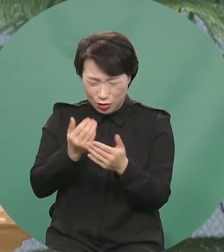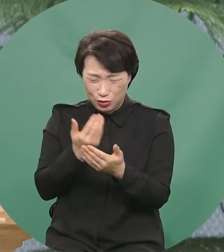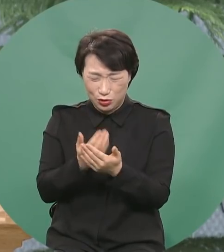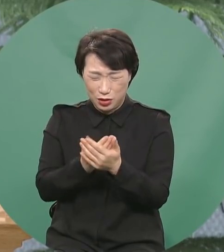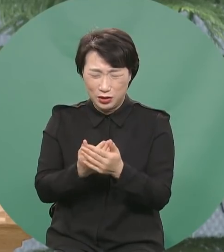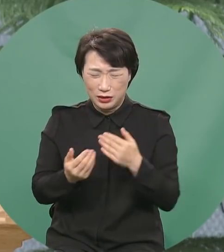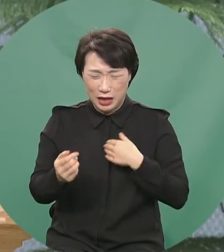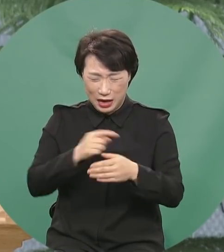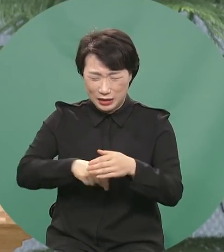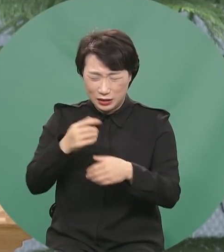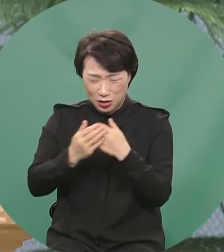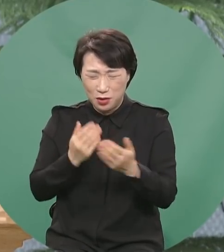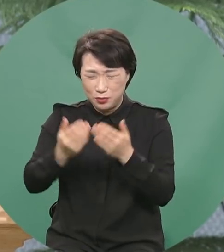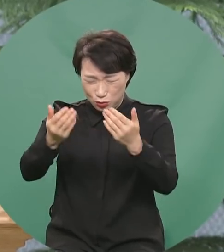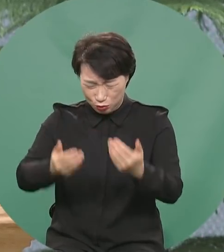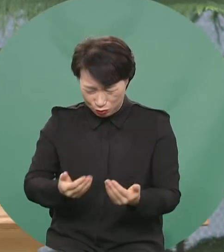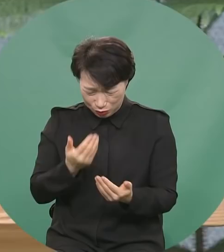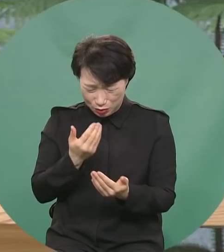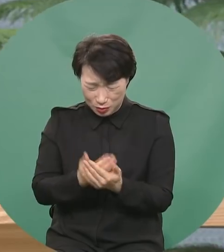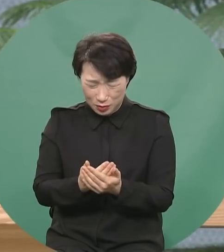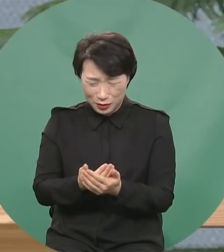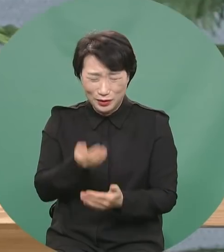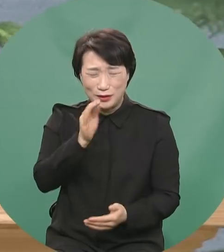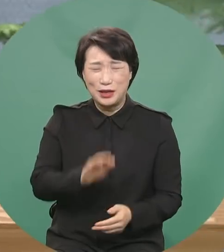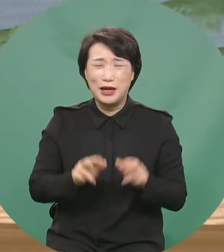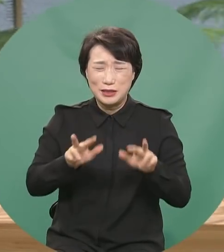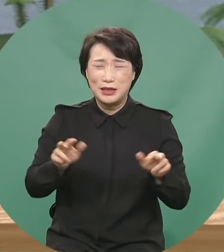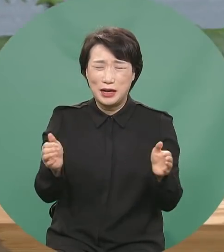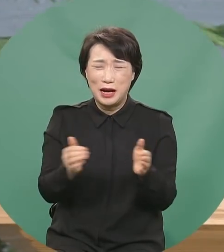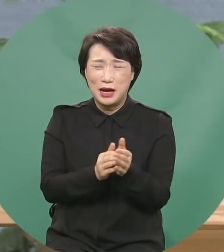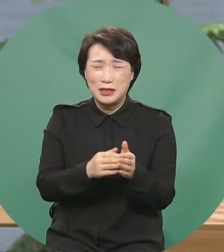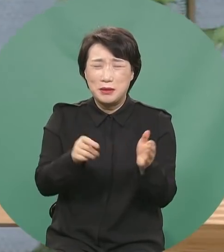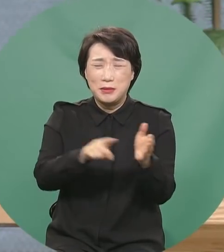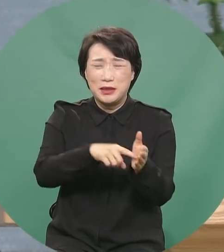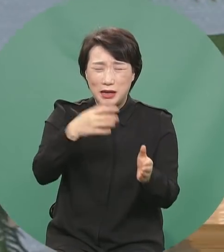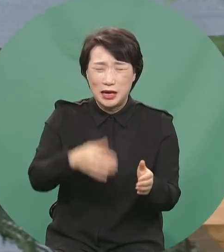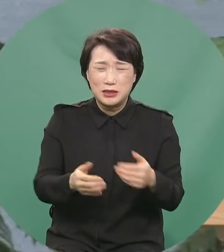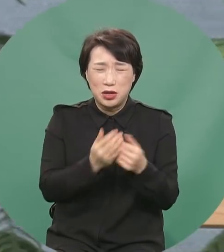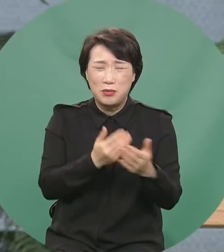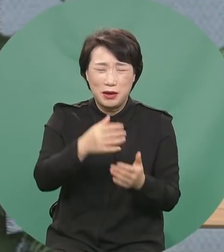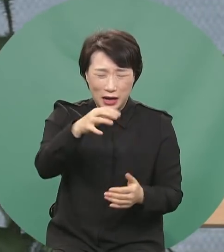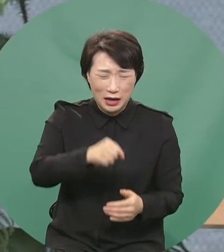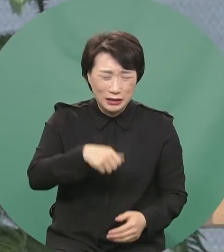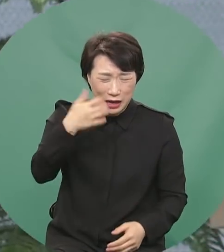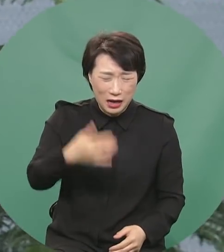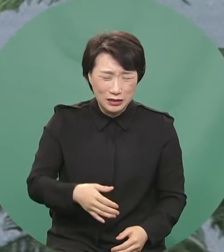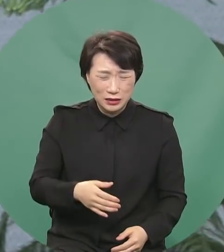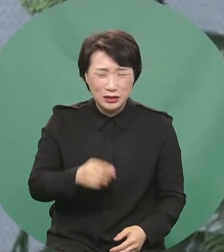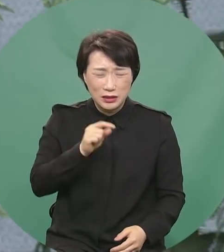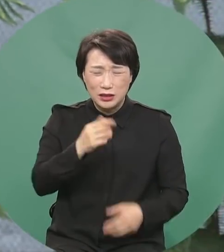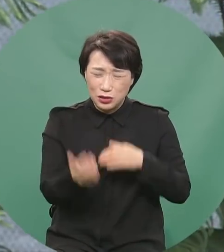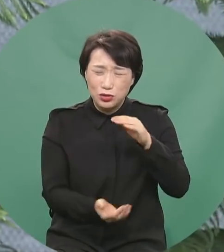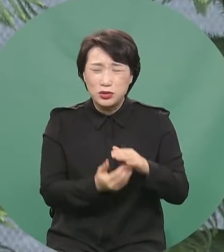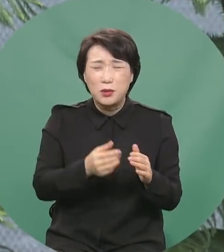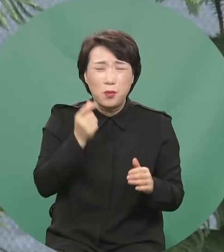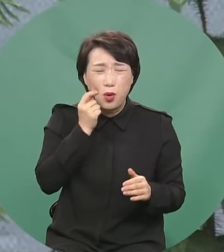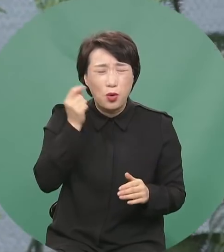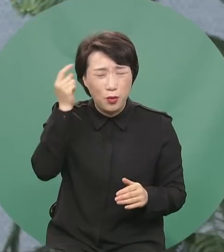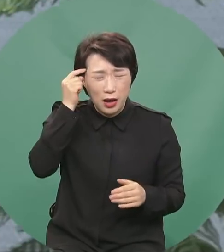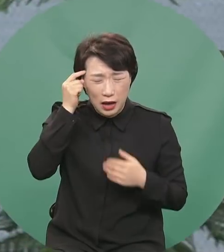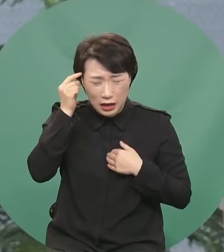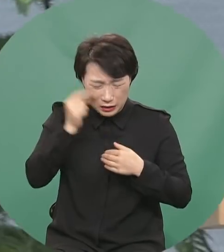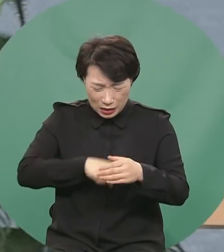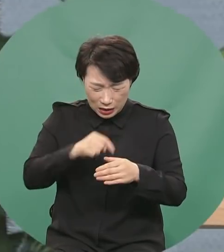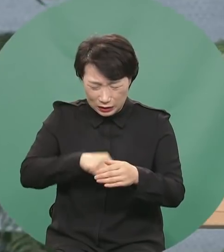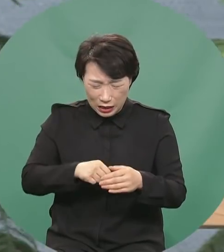경험하게 하옵소서. 그러나 믿지 못하고 경험하지 못하고 되어지지 못하게 한 것은 내 속에서 은근히